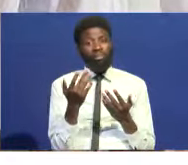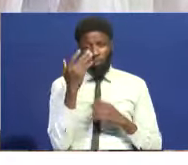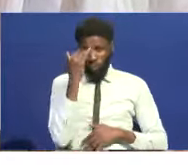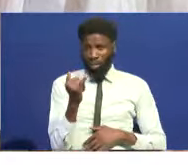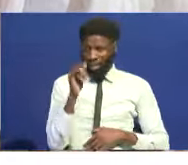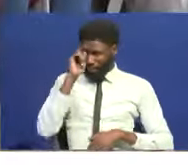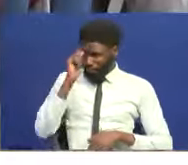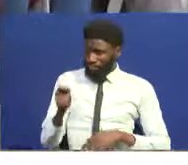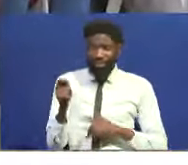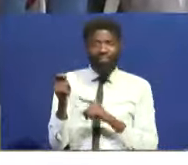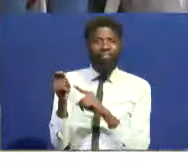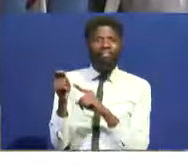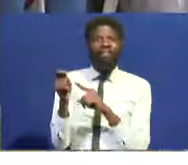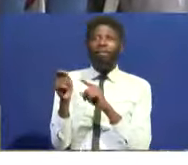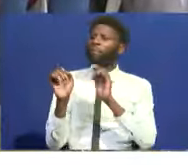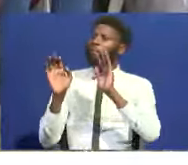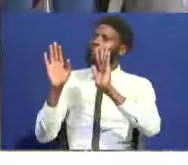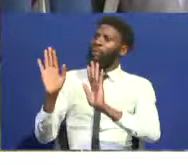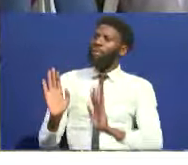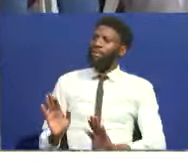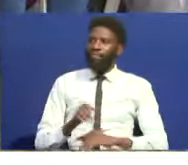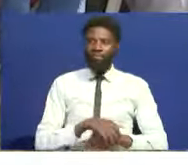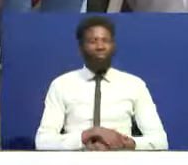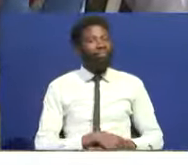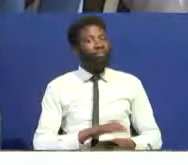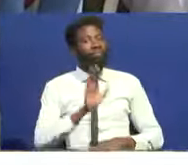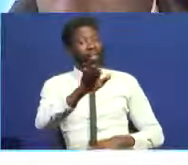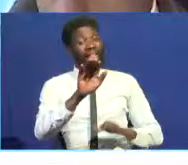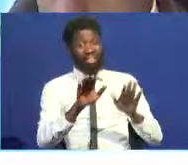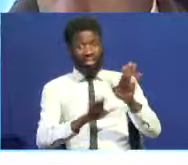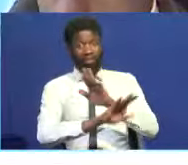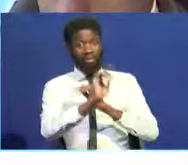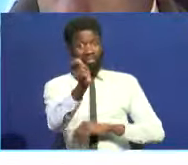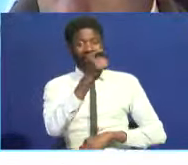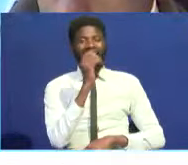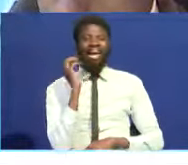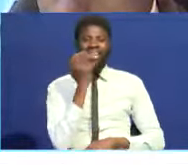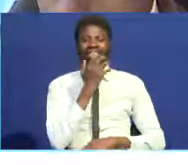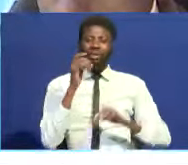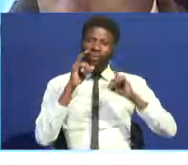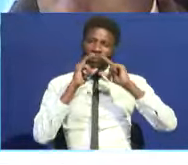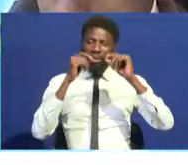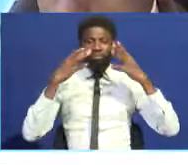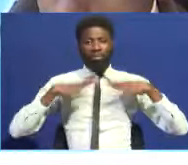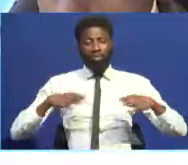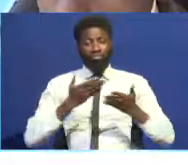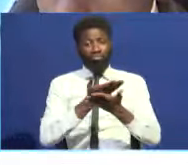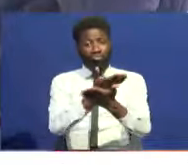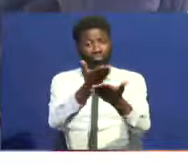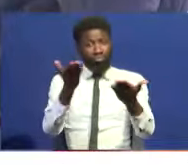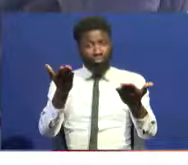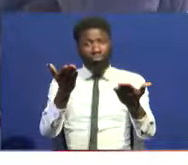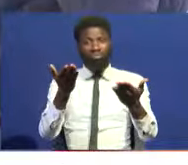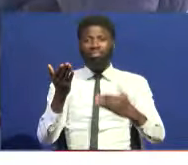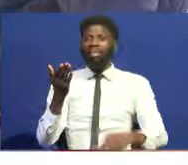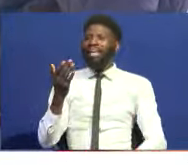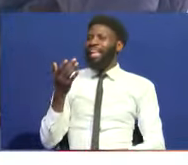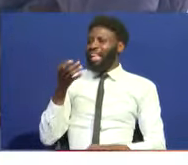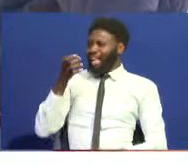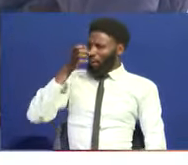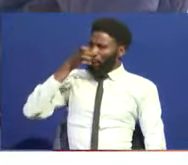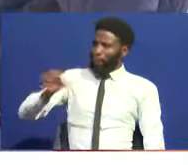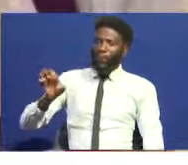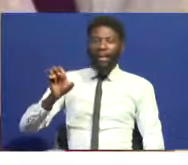kitu ya maana. Deputy President Rigathi Gachagua urged the populace to give a deaf ear to the political leaders propagating